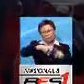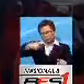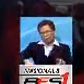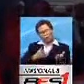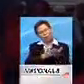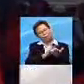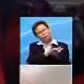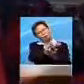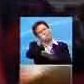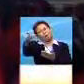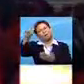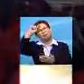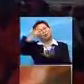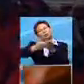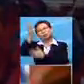China.